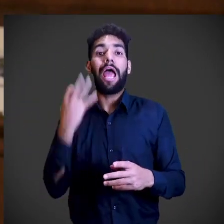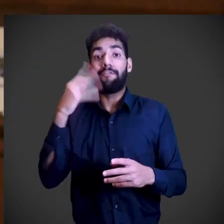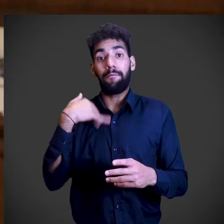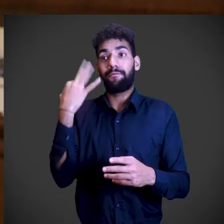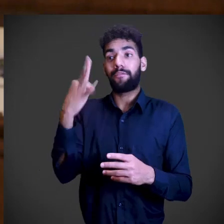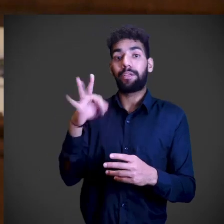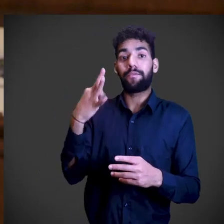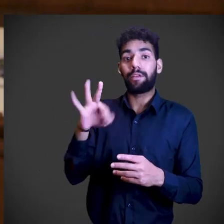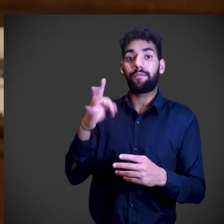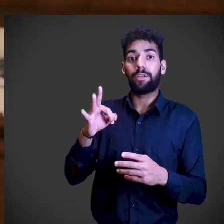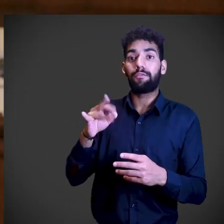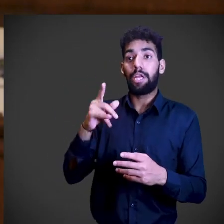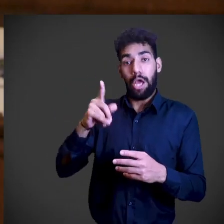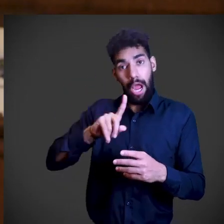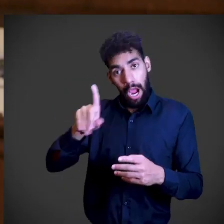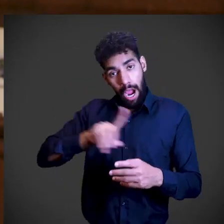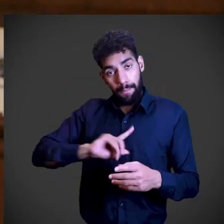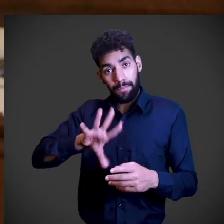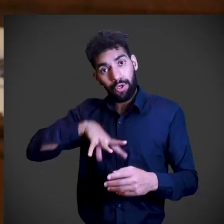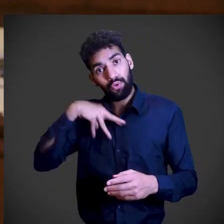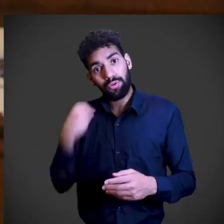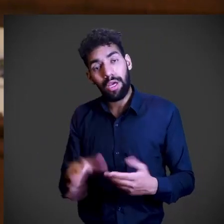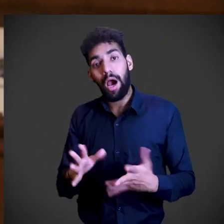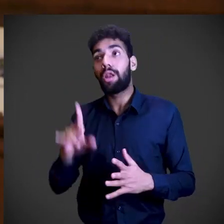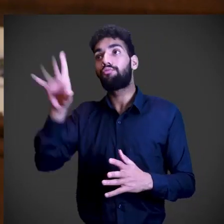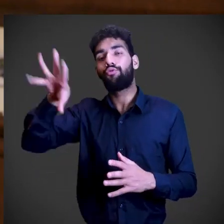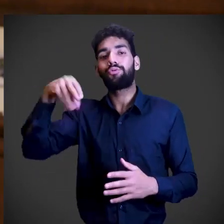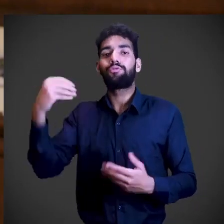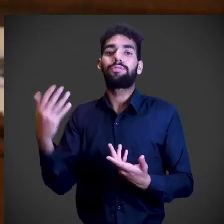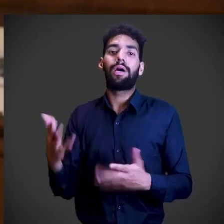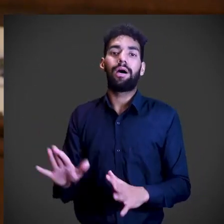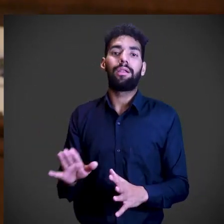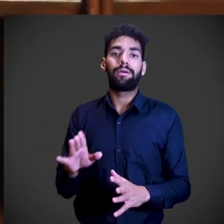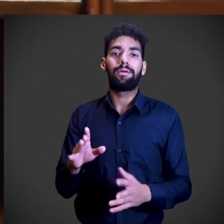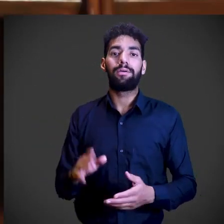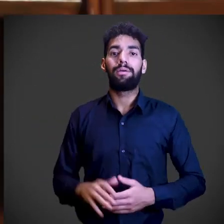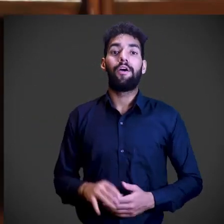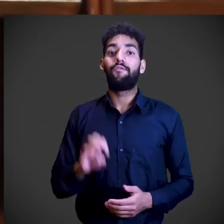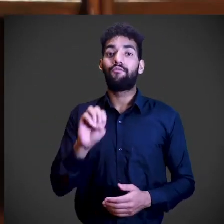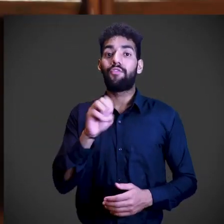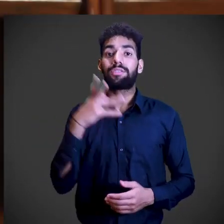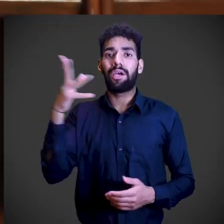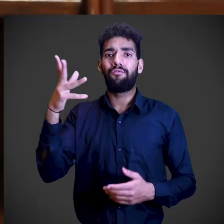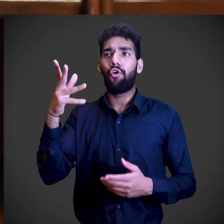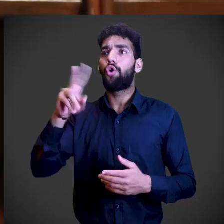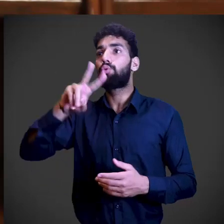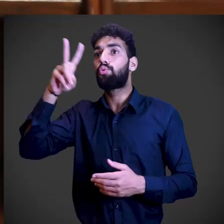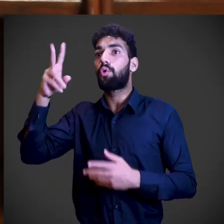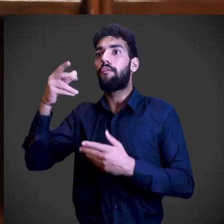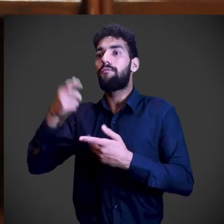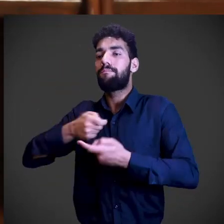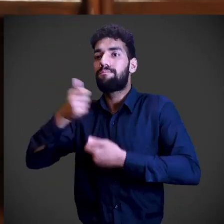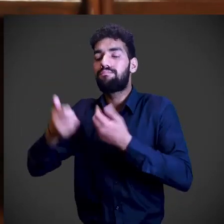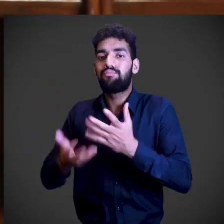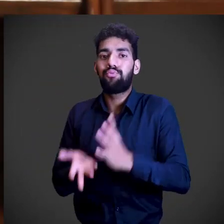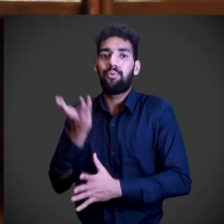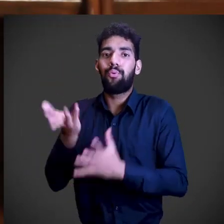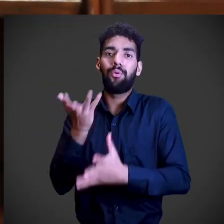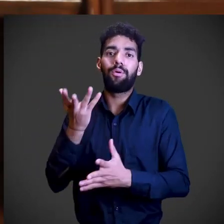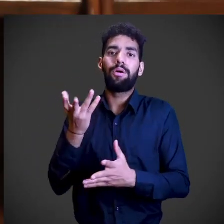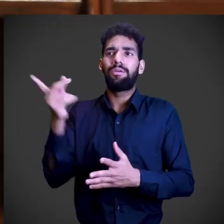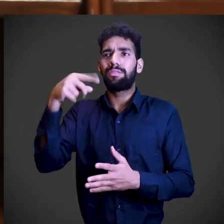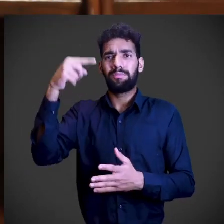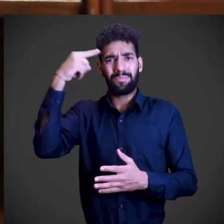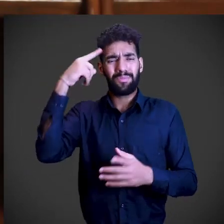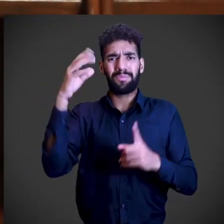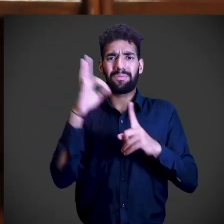यूरोपियन यूनियन है या यूएस है, उनके पास तो बड़ा पैसा है, वो तो अपने ज़मींदारों को बहुत सब्सिडीज दे सकते हैं, और हमारे पास इतना नहीं